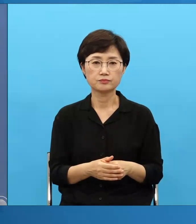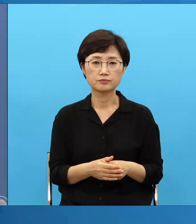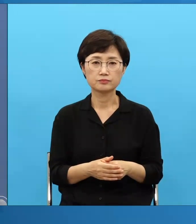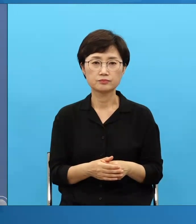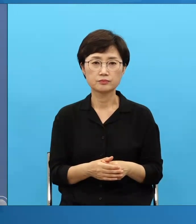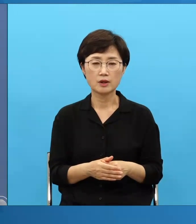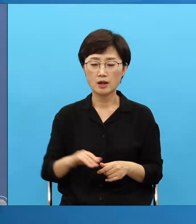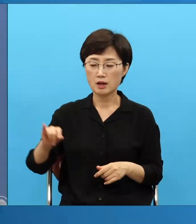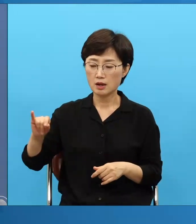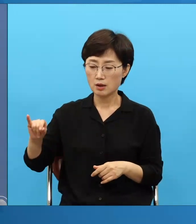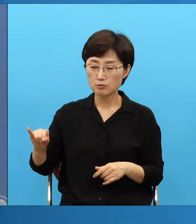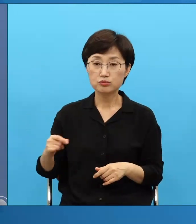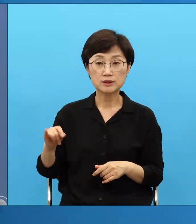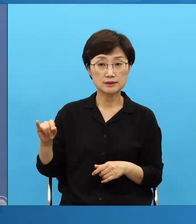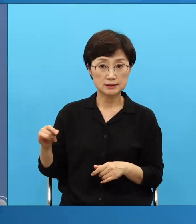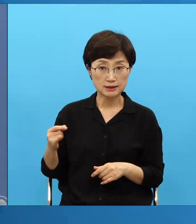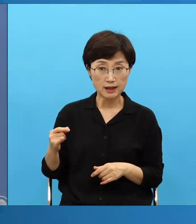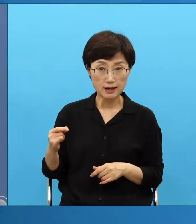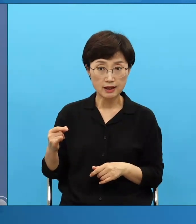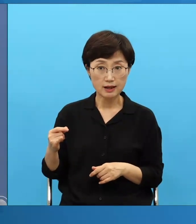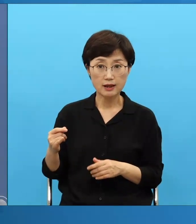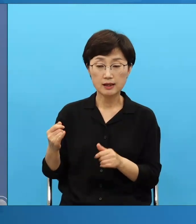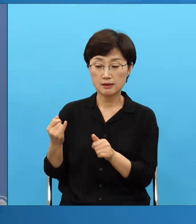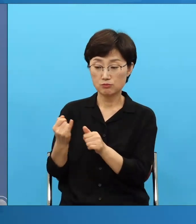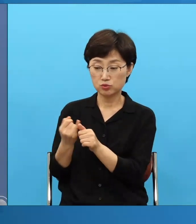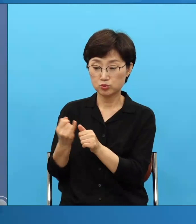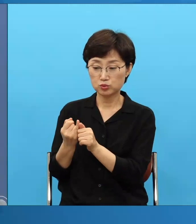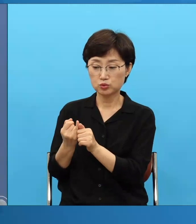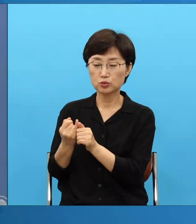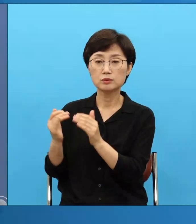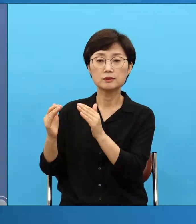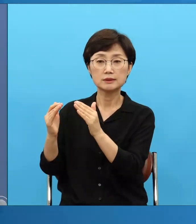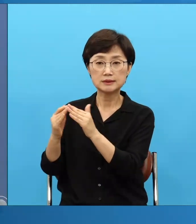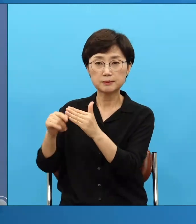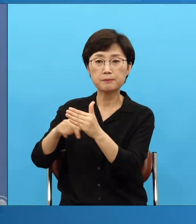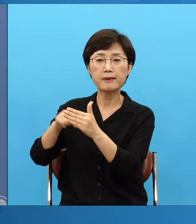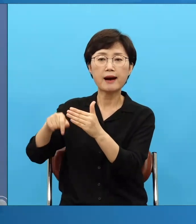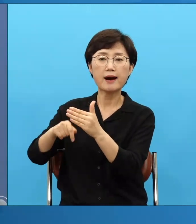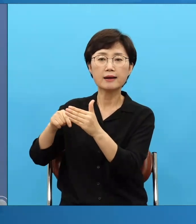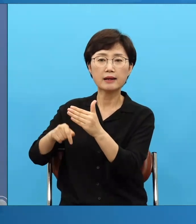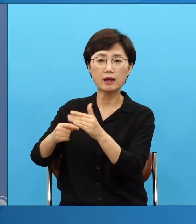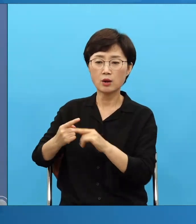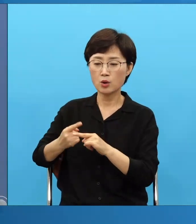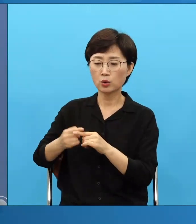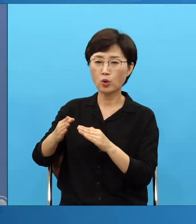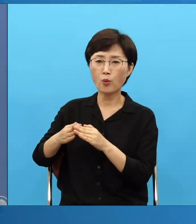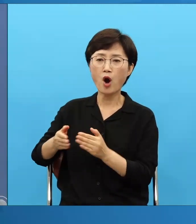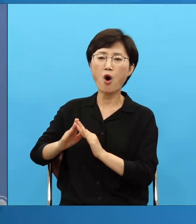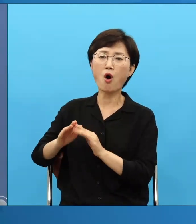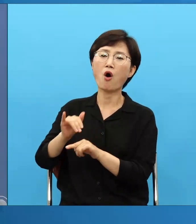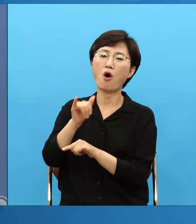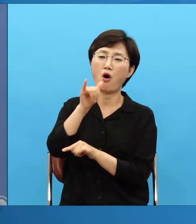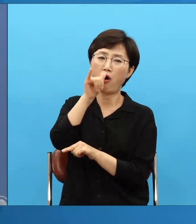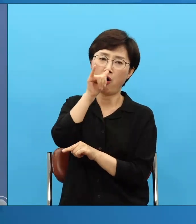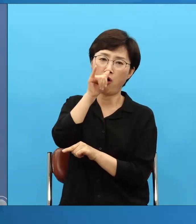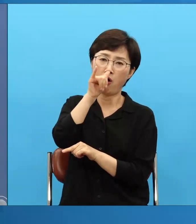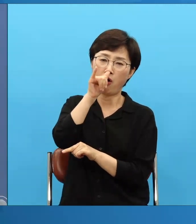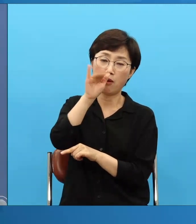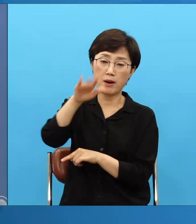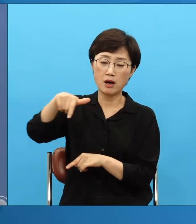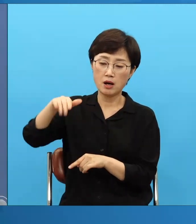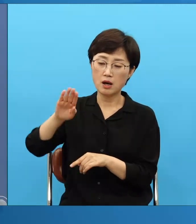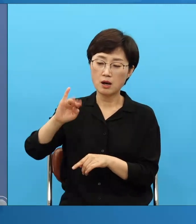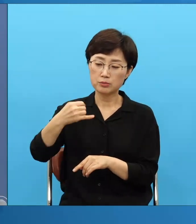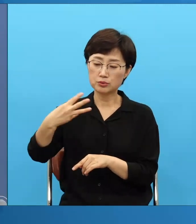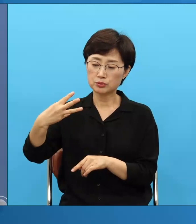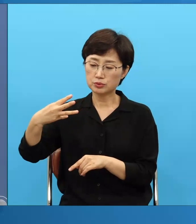passing. 브리스가와 그 집에 있는 교회. It says Priscilla and Aquila and also 자, the church that's in 브리스가는 their house. 고린도만 살린